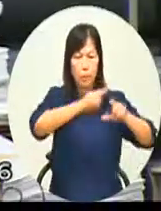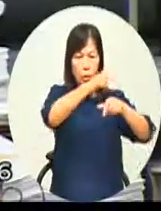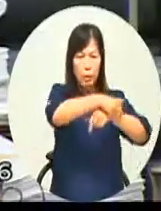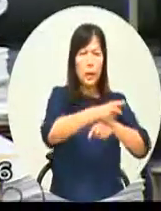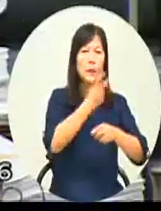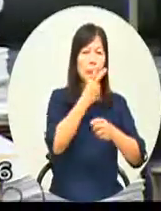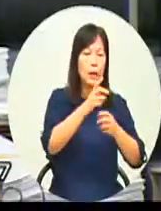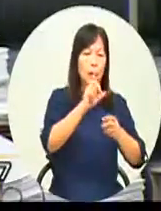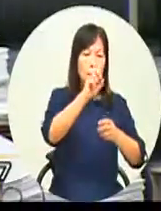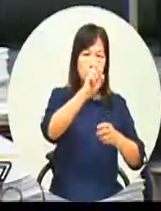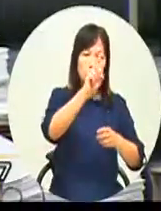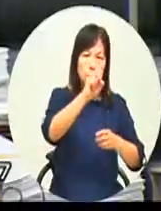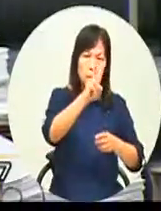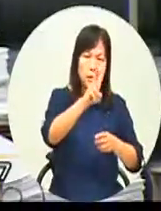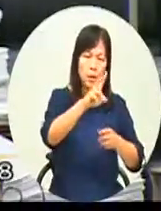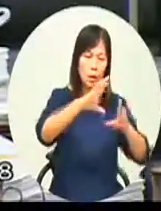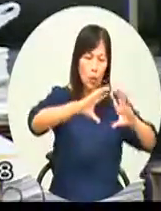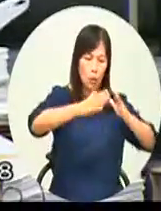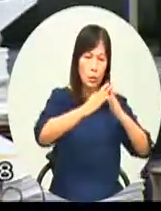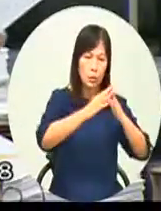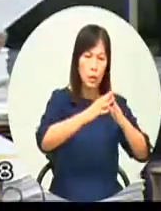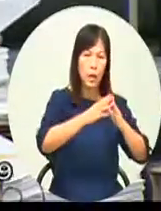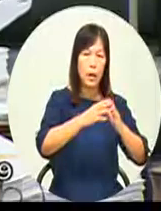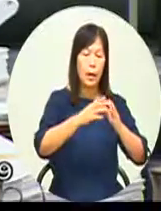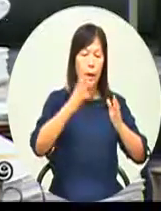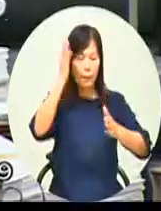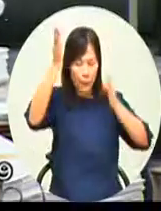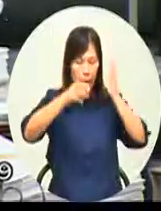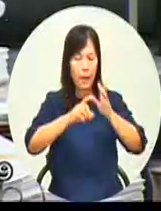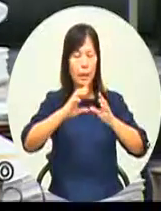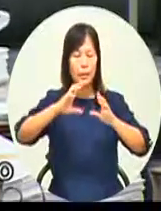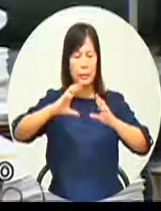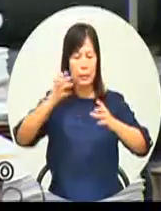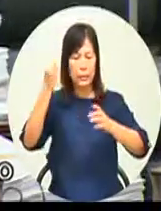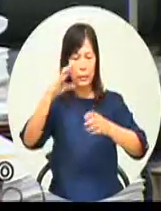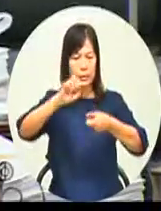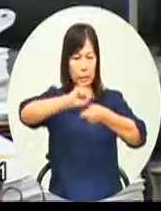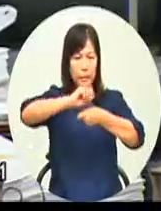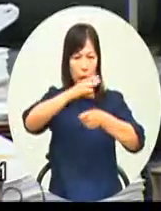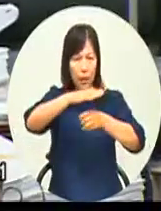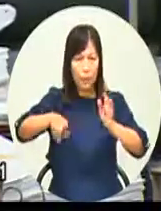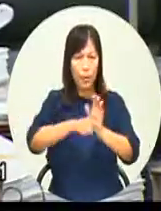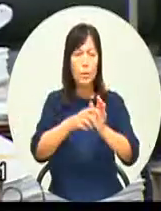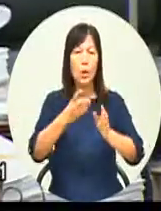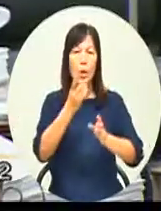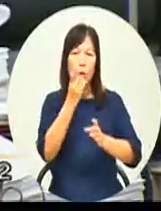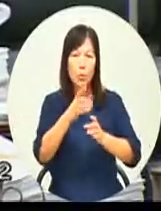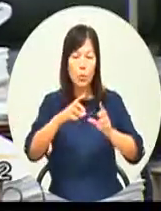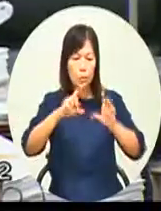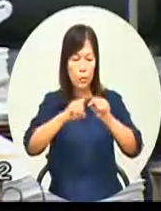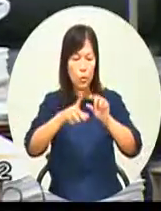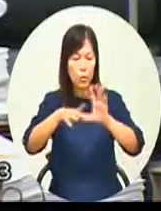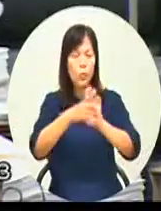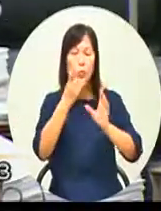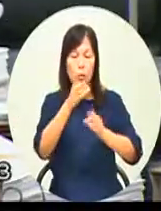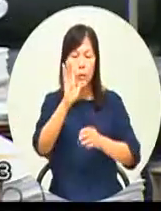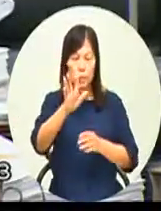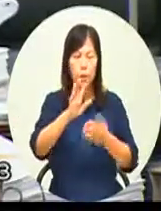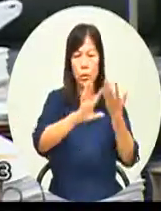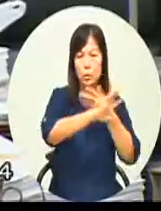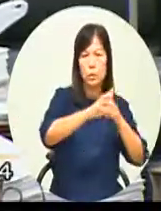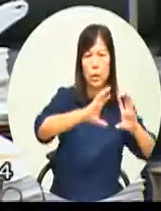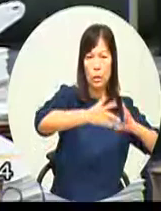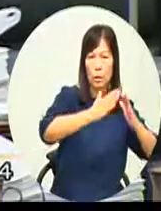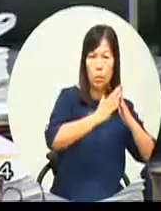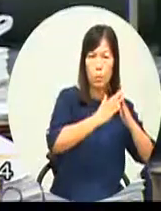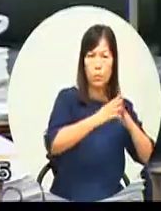家当中，除了马来西亚跟新加坡他们是说华语的，他们有华语的这个语文以外，其他的国家几乎